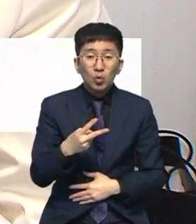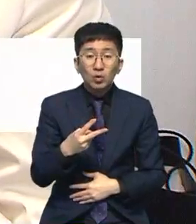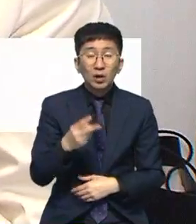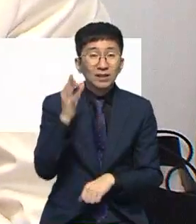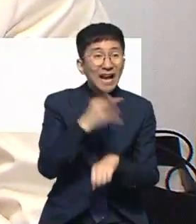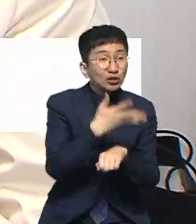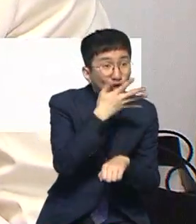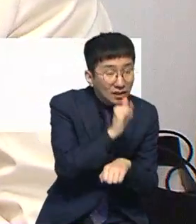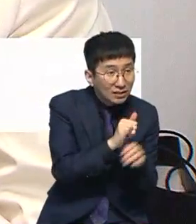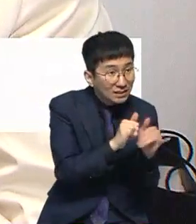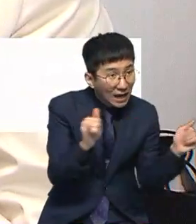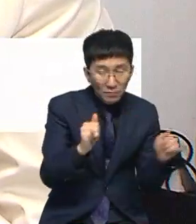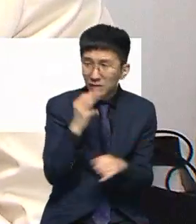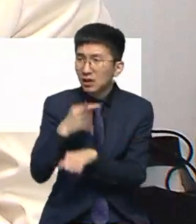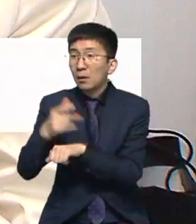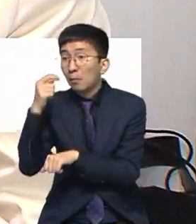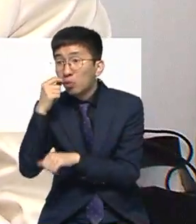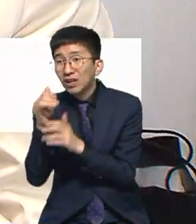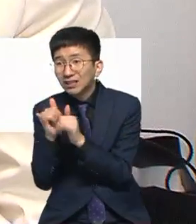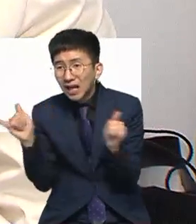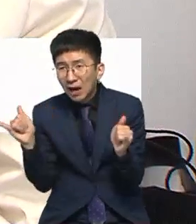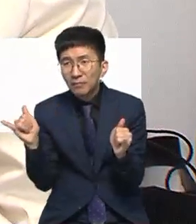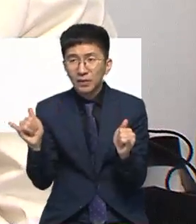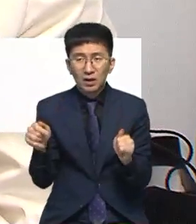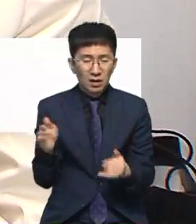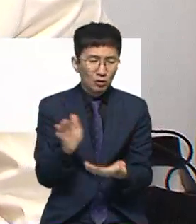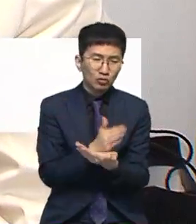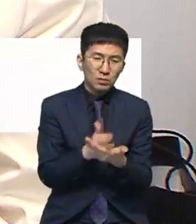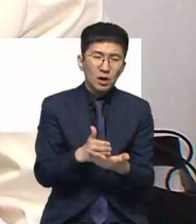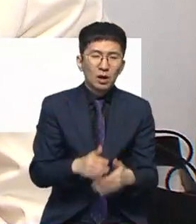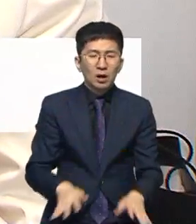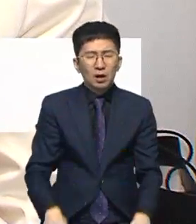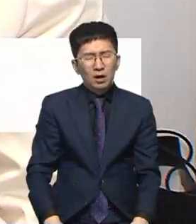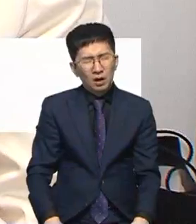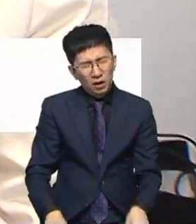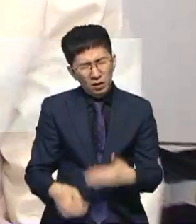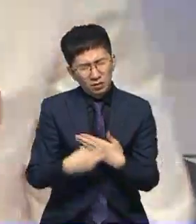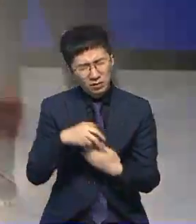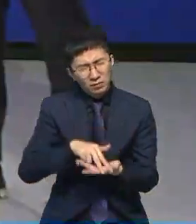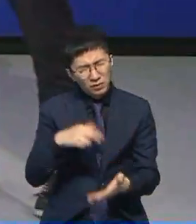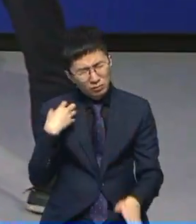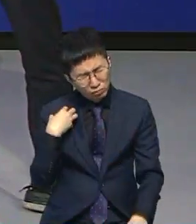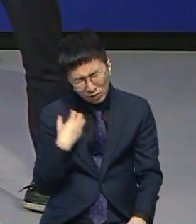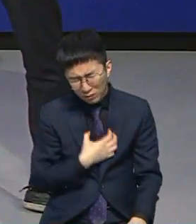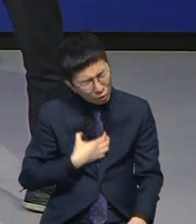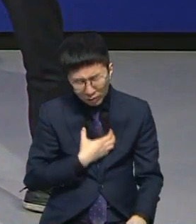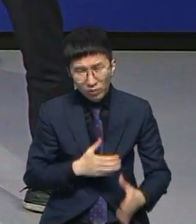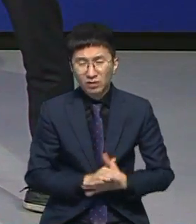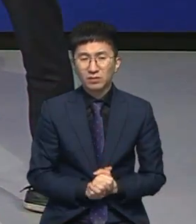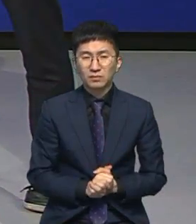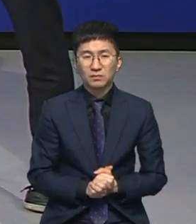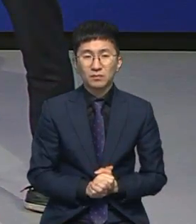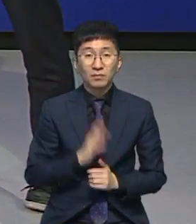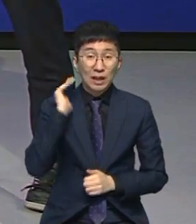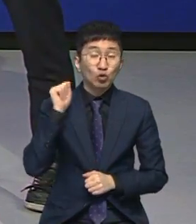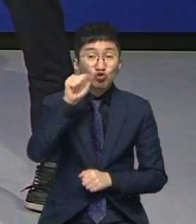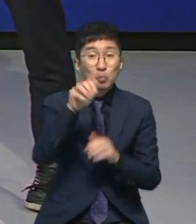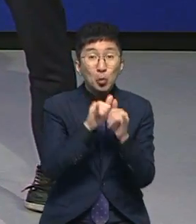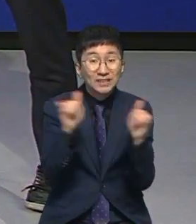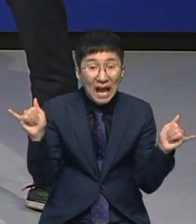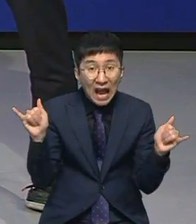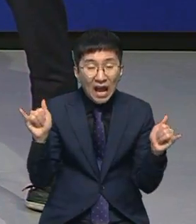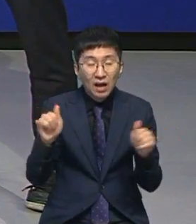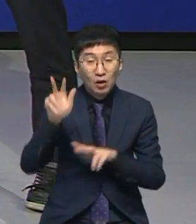사람과 받아들이지 못하는 사람들을 마주대한다는 게 상당히 괴로운 입장인 거죠. 대선 후보들의 관련